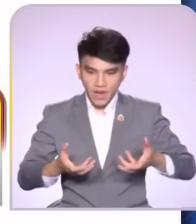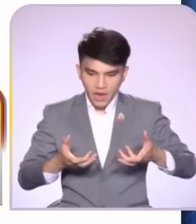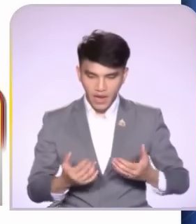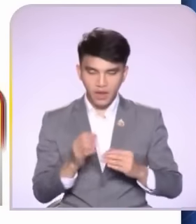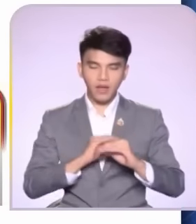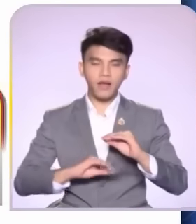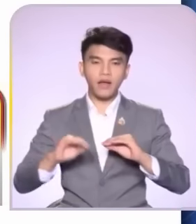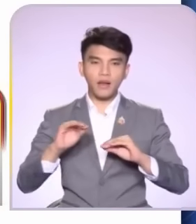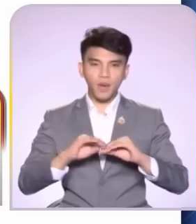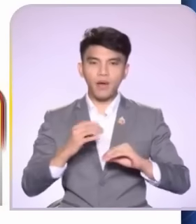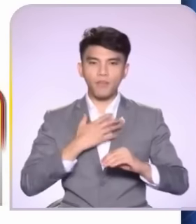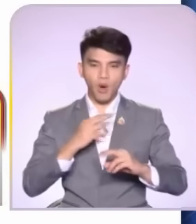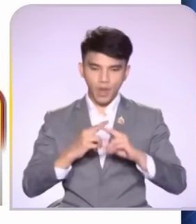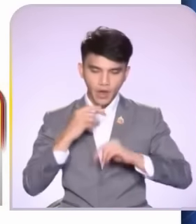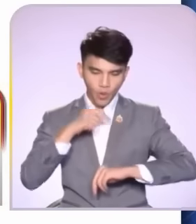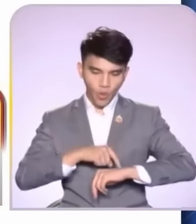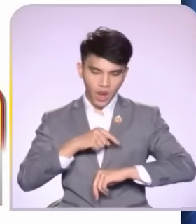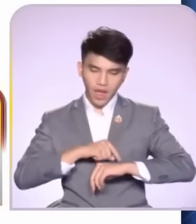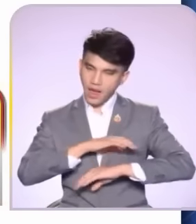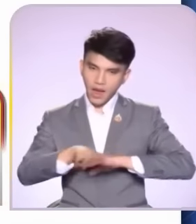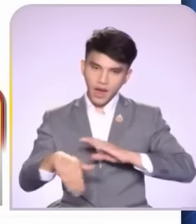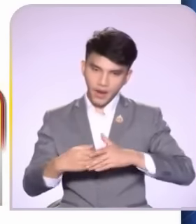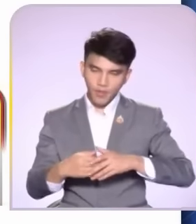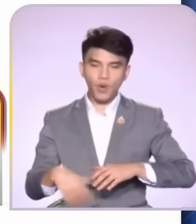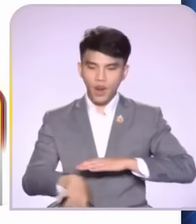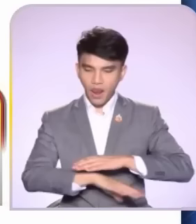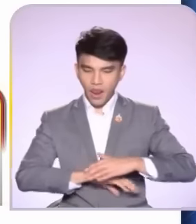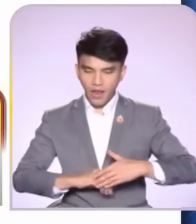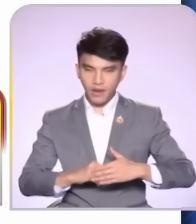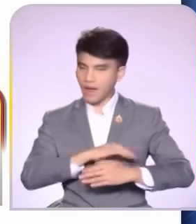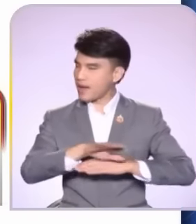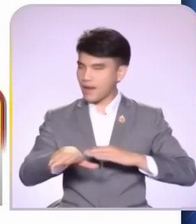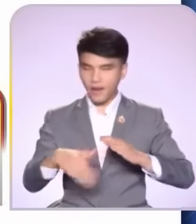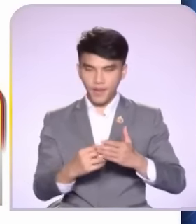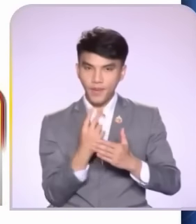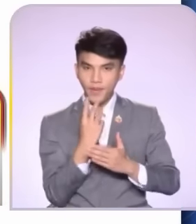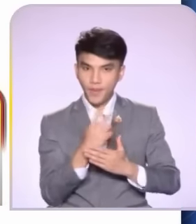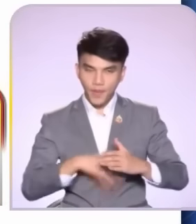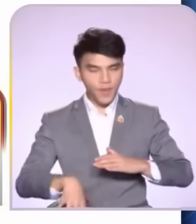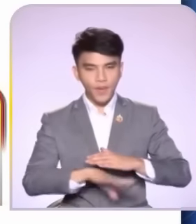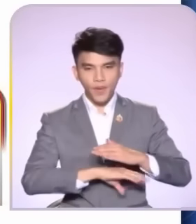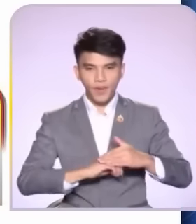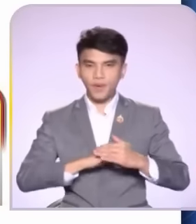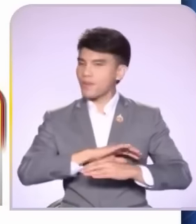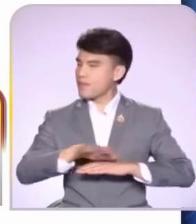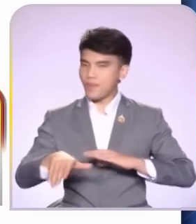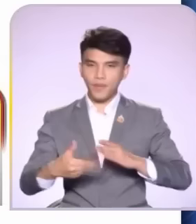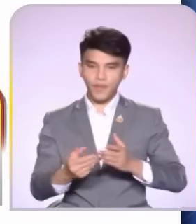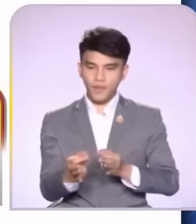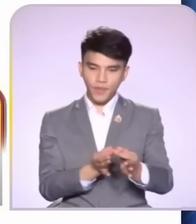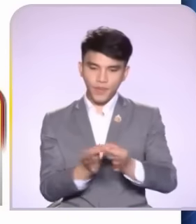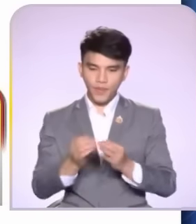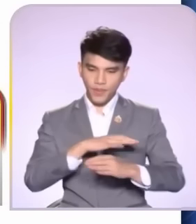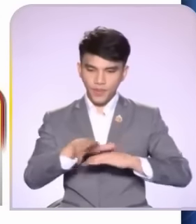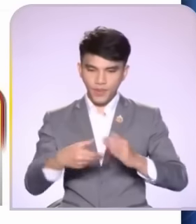หนักยิ่งขึ้นผมจึงใช้เวลาทั้งหมดในการเตรียมข้อมูลซึ่งเป็นข้อเท็จจริงรวมทั้งหลักฐานต่างๆที่จะชี้แจ